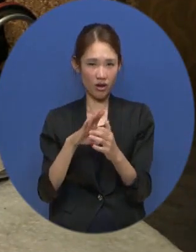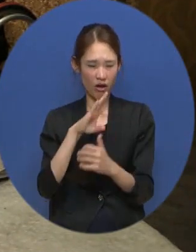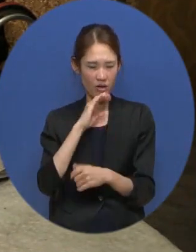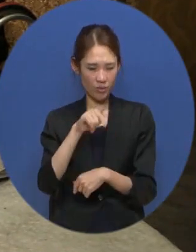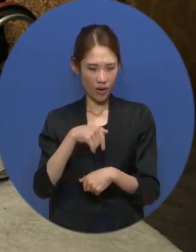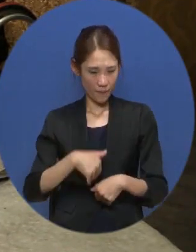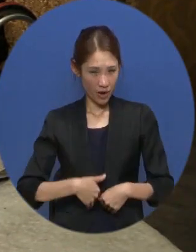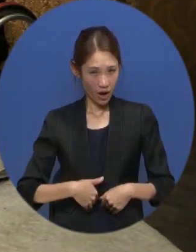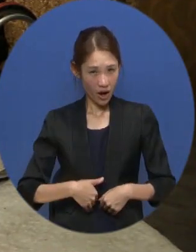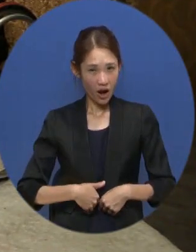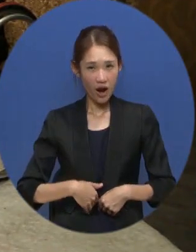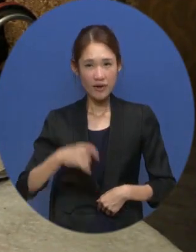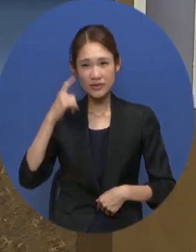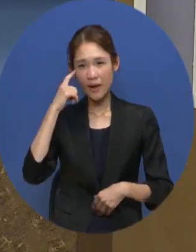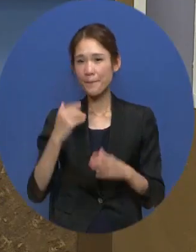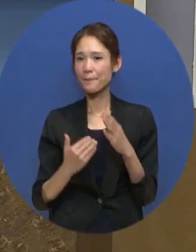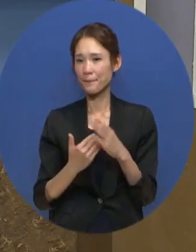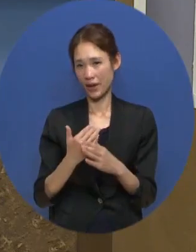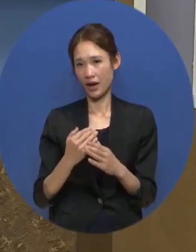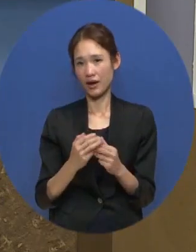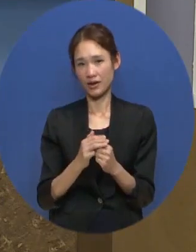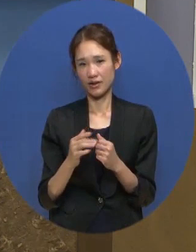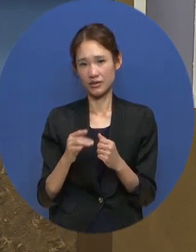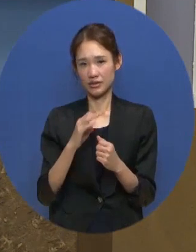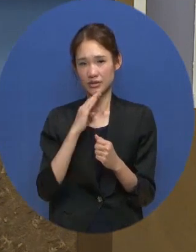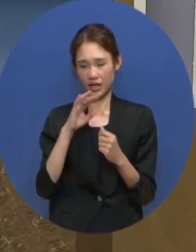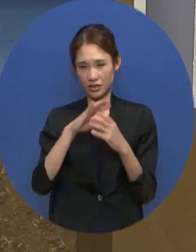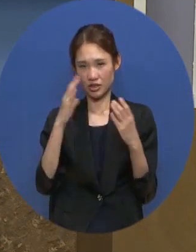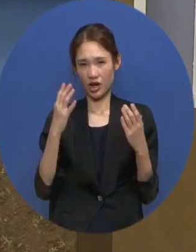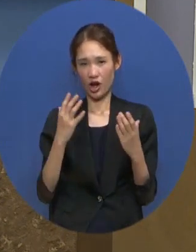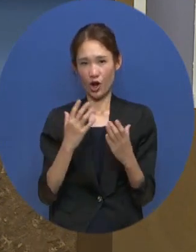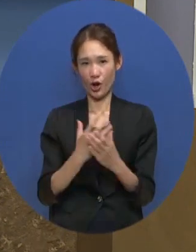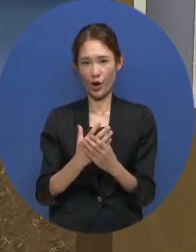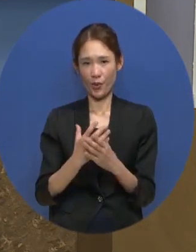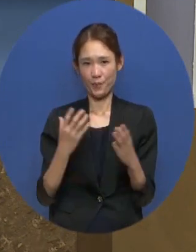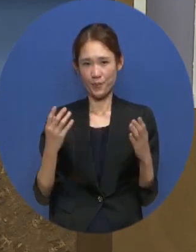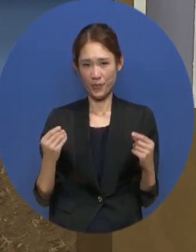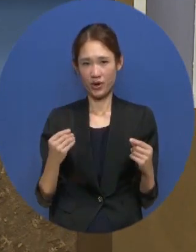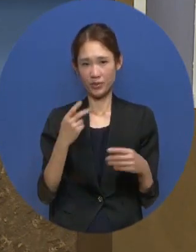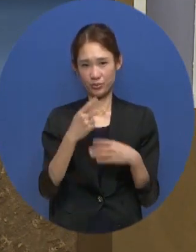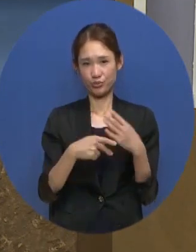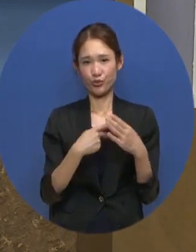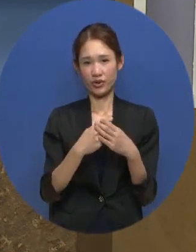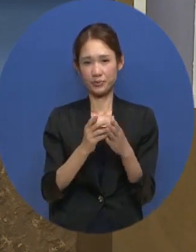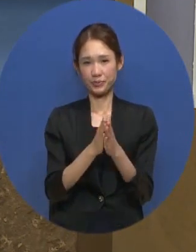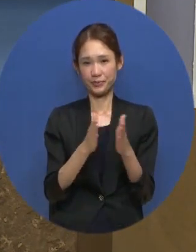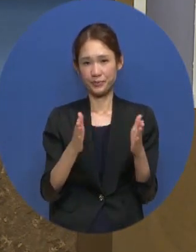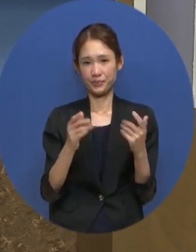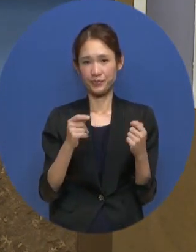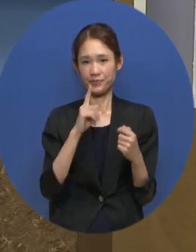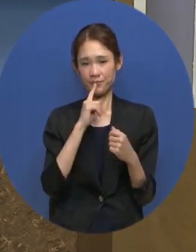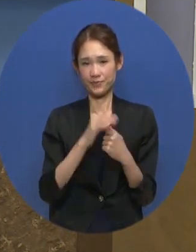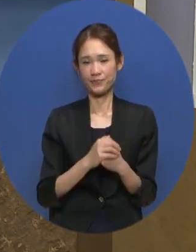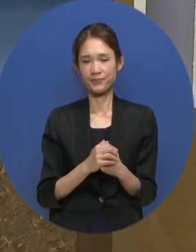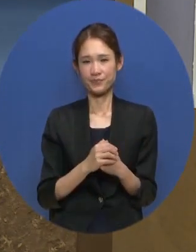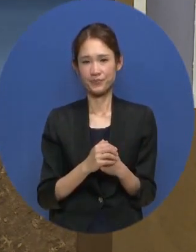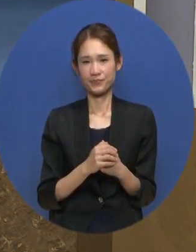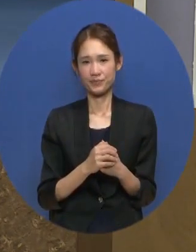정말 필요하구나를 느끼고 이 전반적으로 시스템을 접목시킨 그런 사례로 볼 수